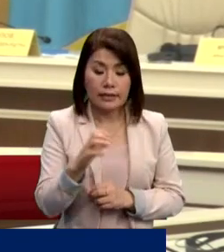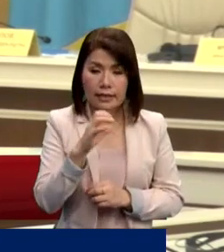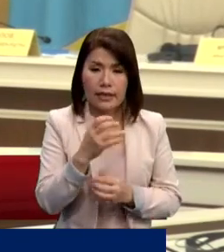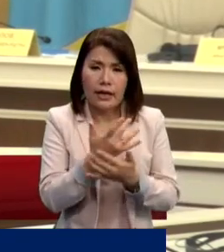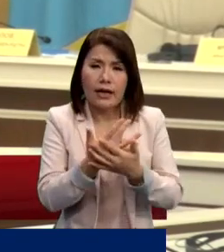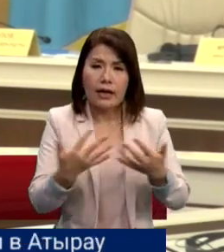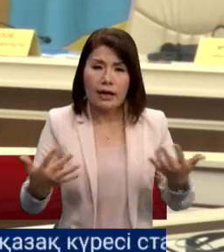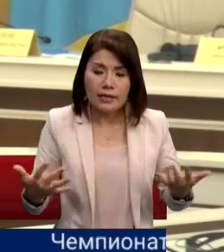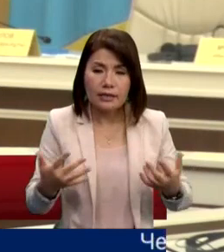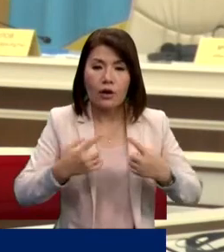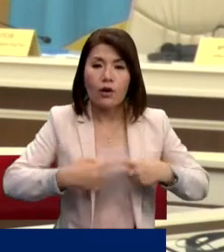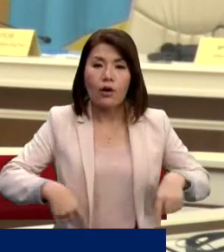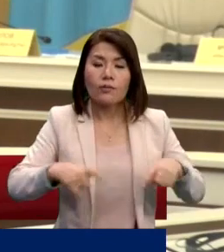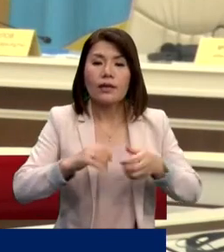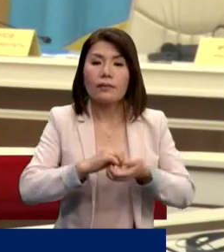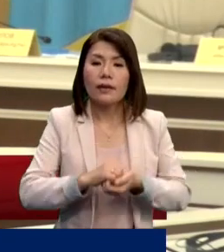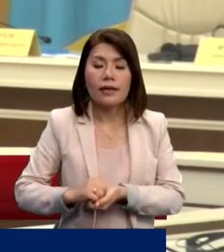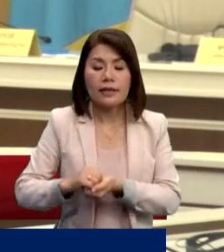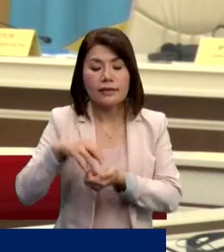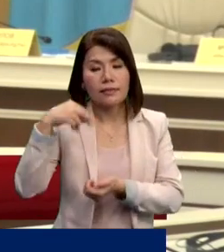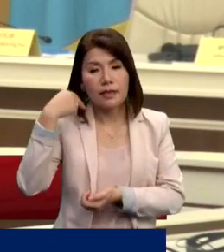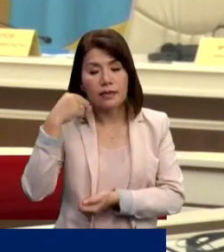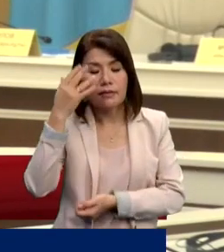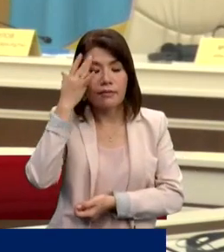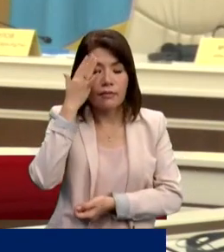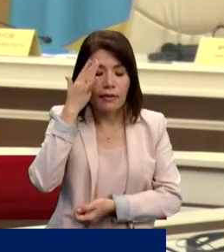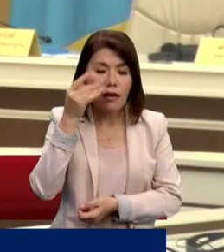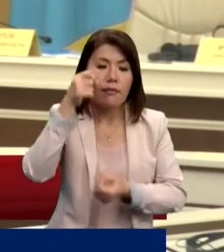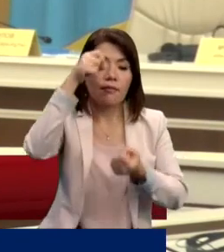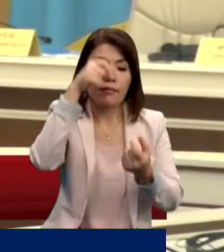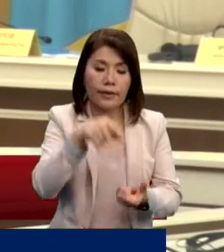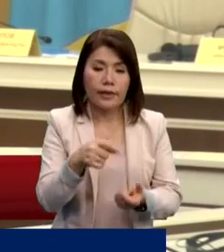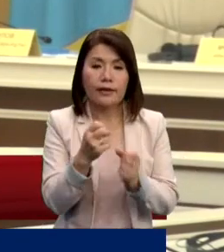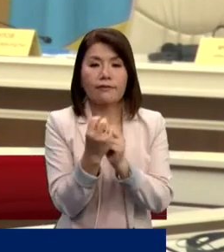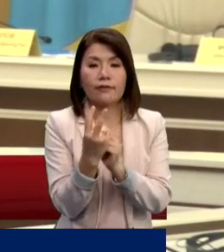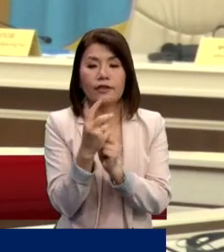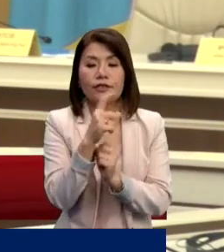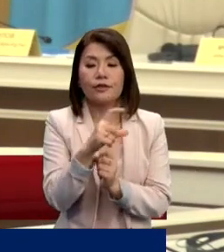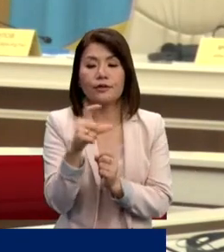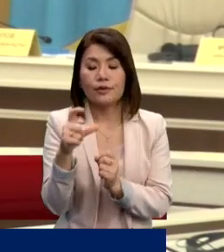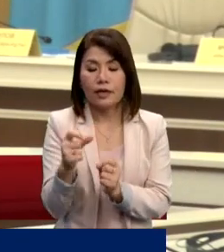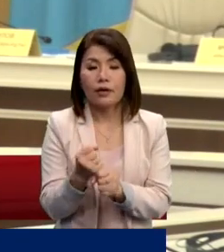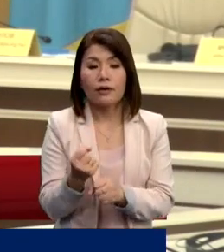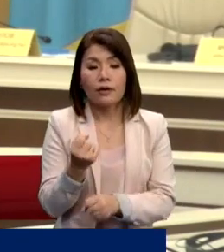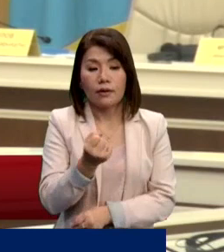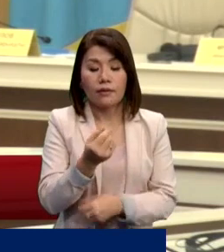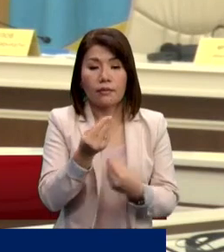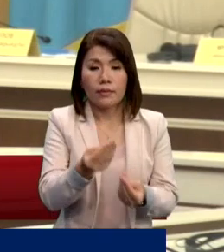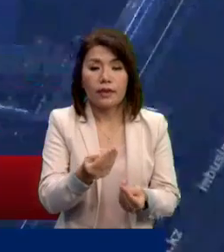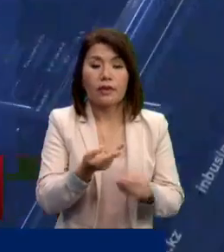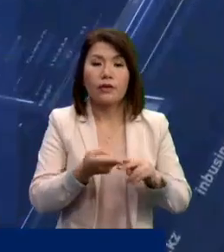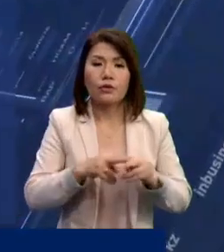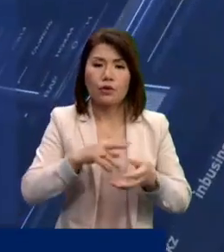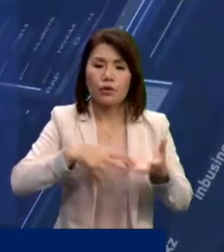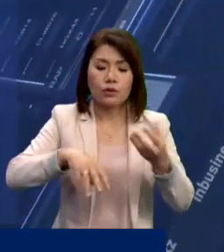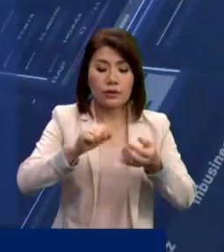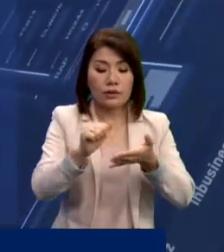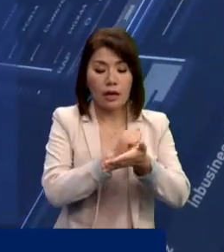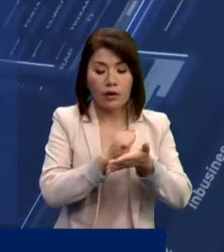әртүрлі қоғамдық бірлестіктер президент болуға лайықты деп 12 кандидатты ұсынған, бірақ олардың барлығының